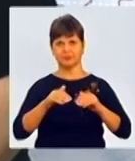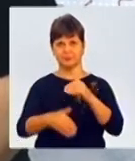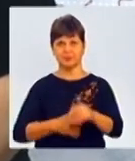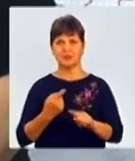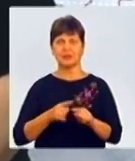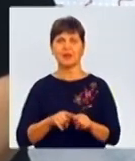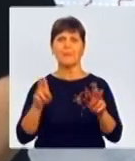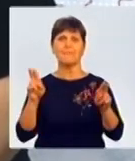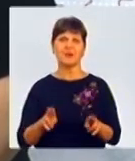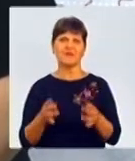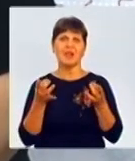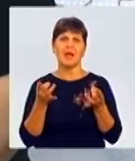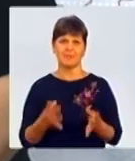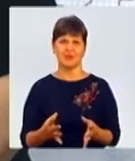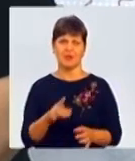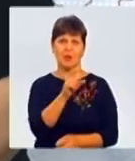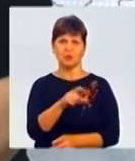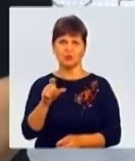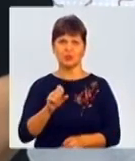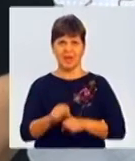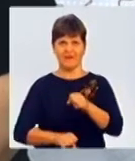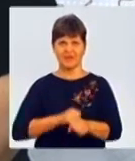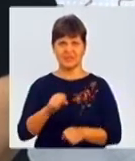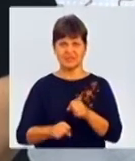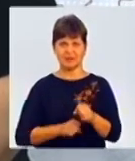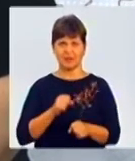правила елементарно, наприклад, людина їхала на велосипеді,